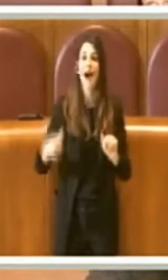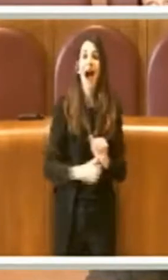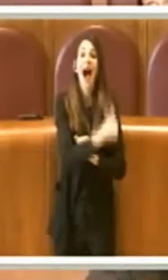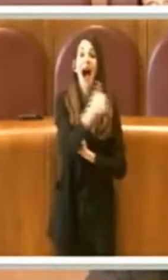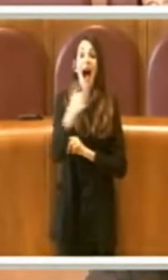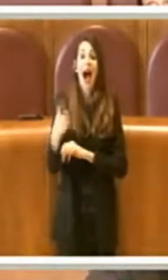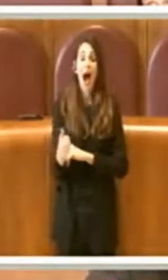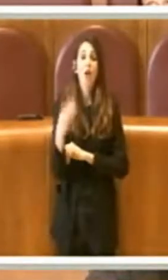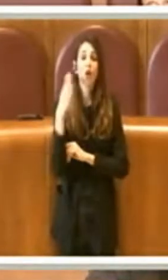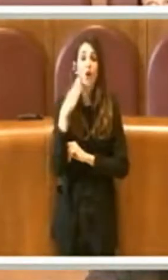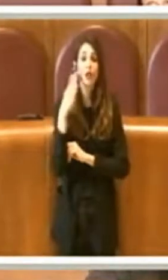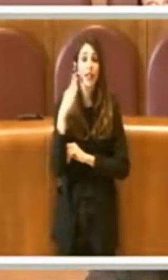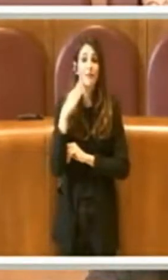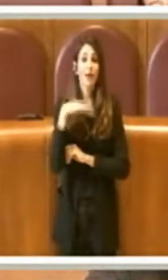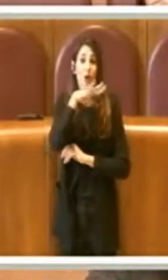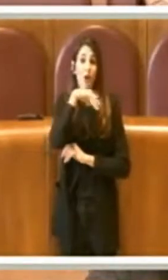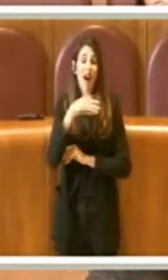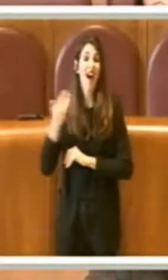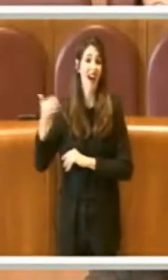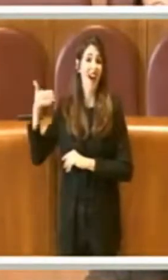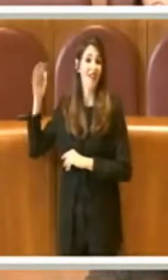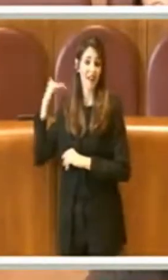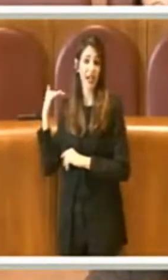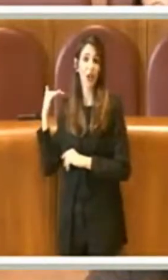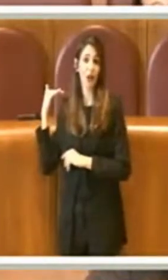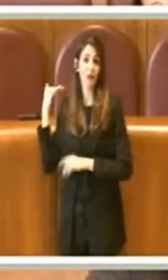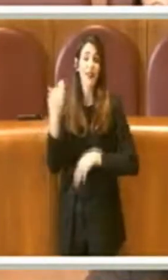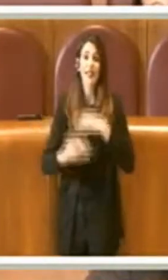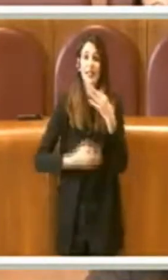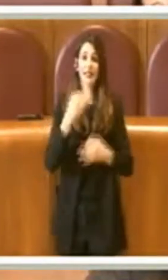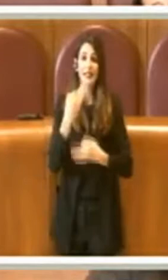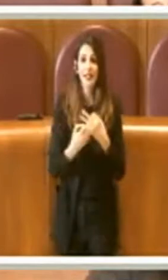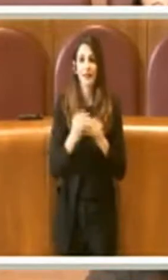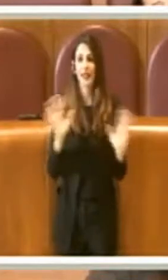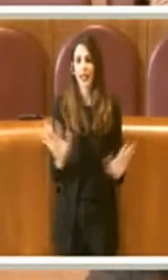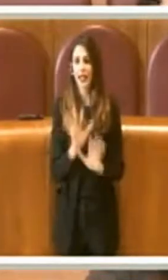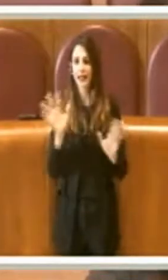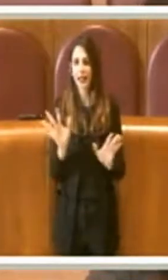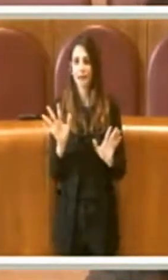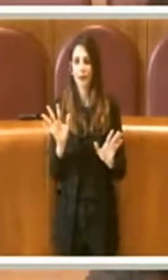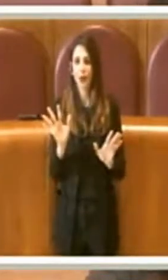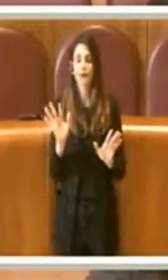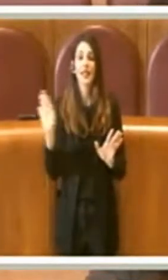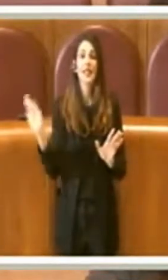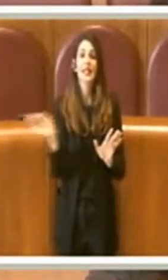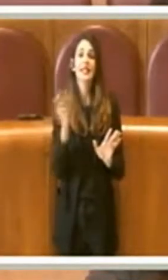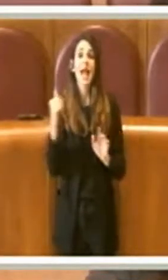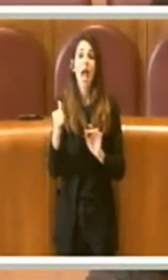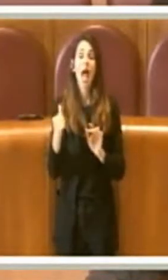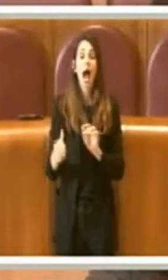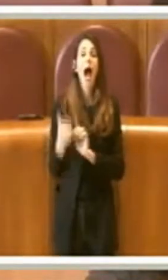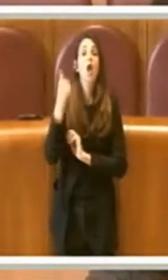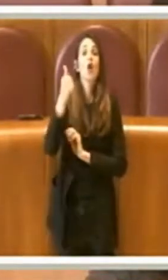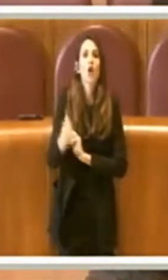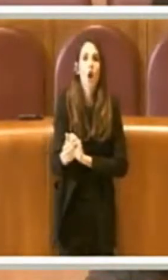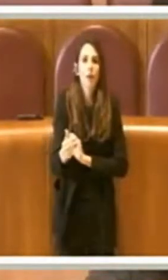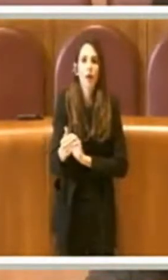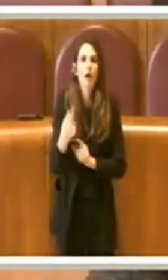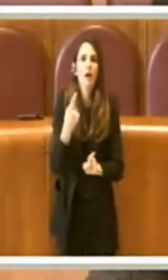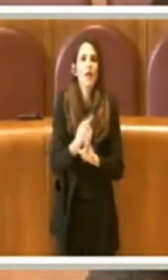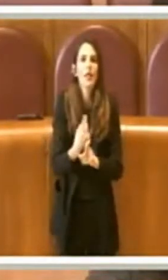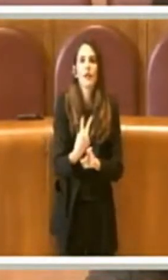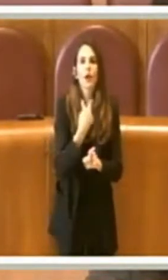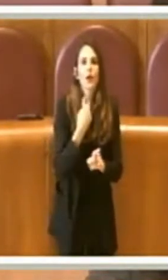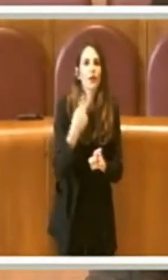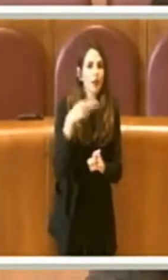vengono inseriti per poter riconoscere quel debito, per cui se si va all'esercizio successivo si è costretti quantomeno a rivedere le